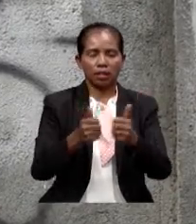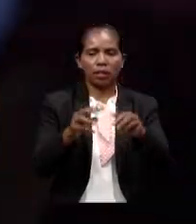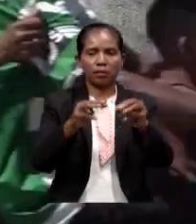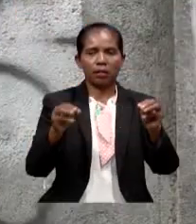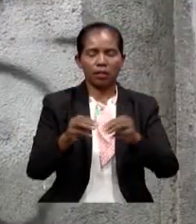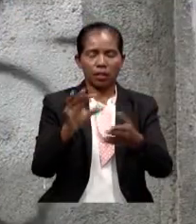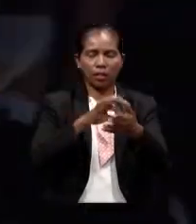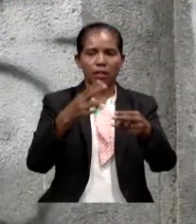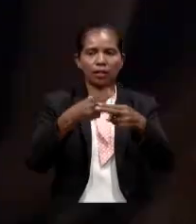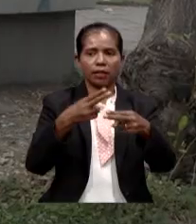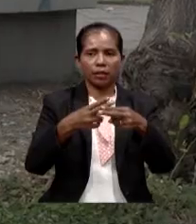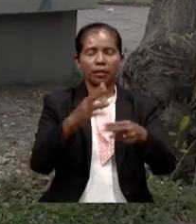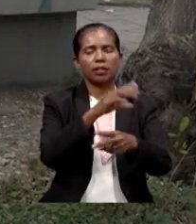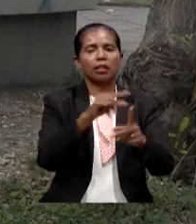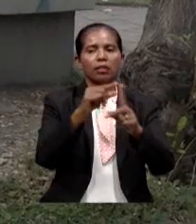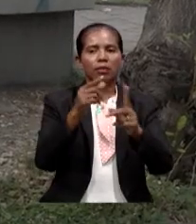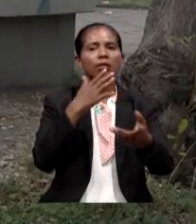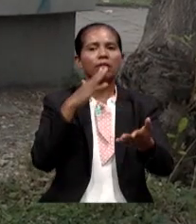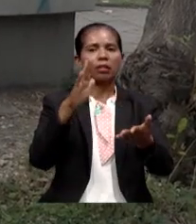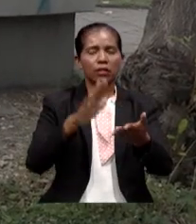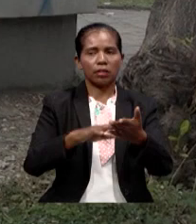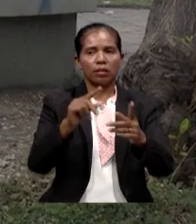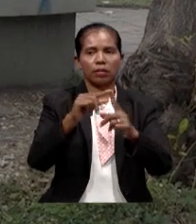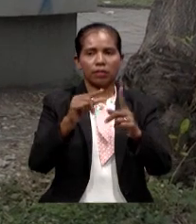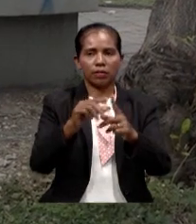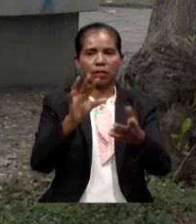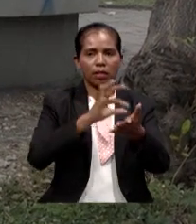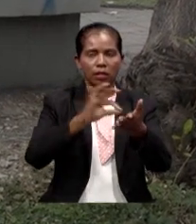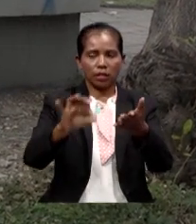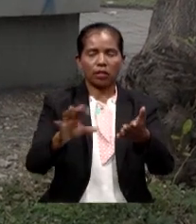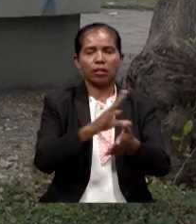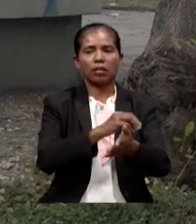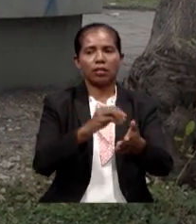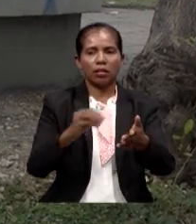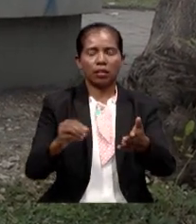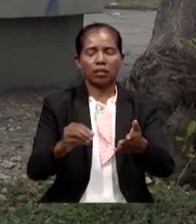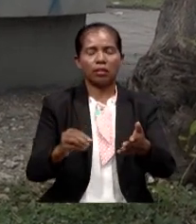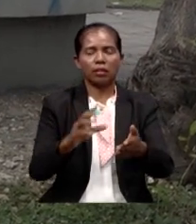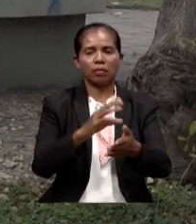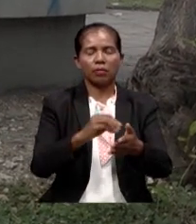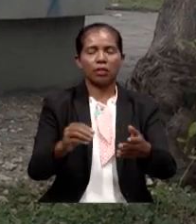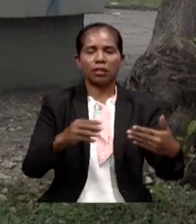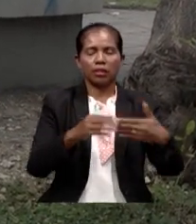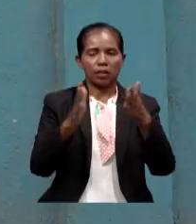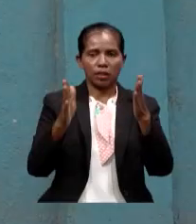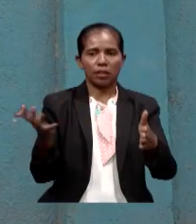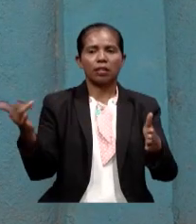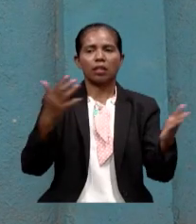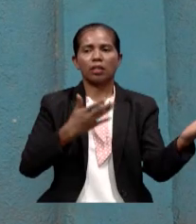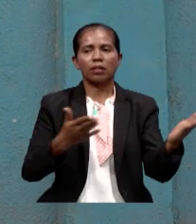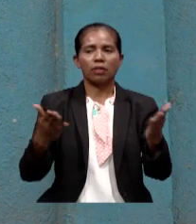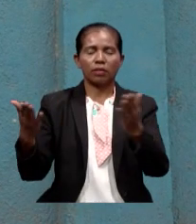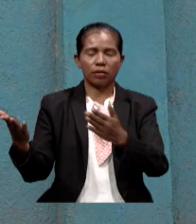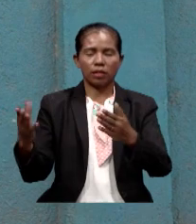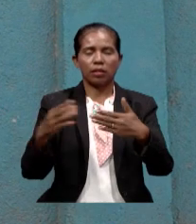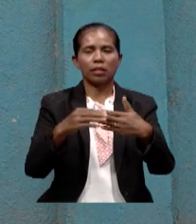Hakerek naran, hakerek liofuan at, holiofuan balun nebe hakerek ko espresaun ba ukunain sira, holiofuan balun nebe lori lider sira nya